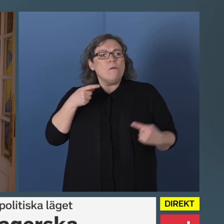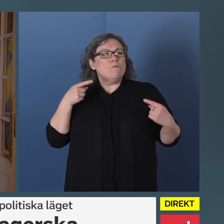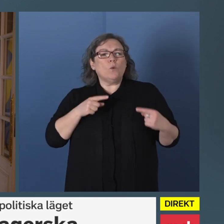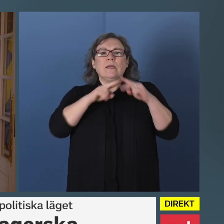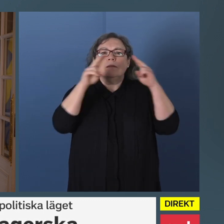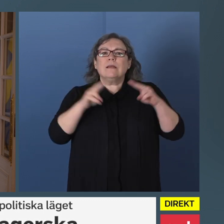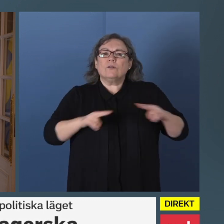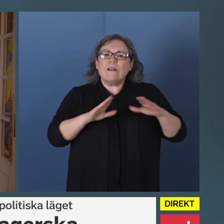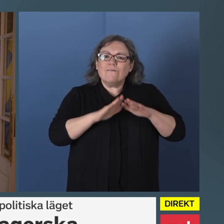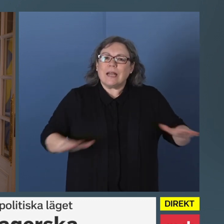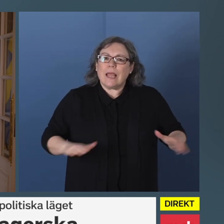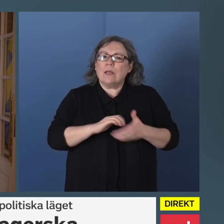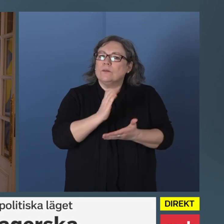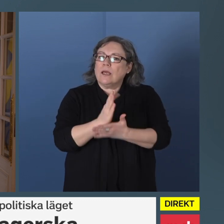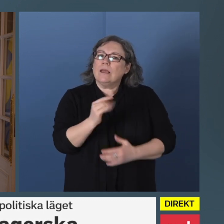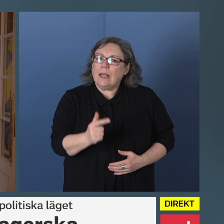fred och säkerhet.